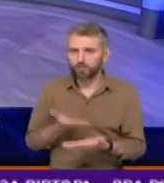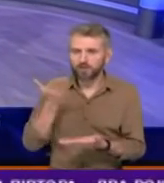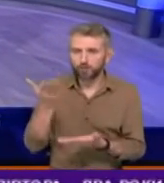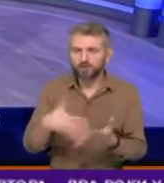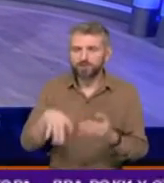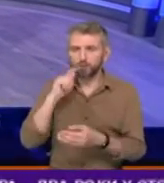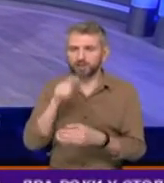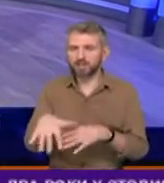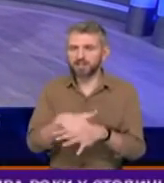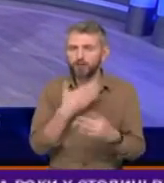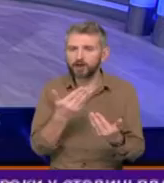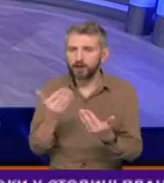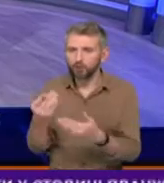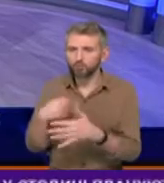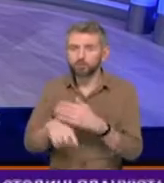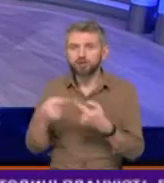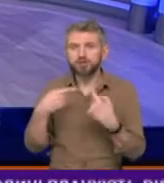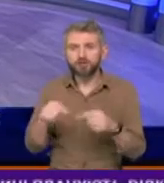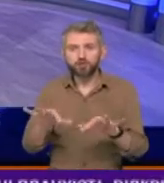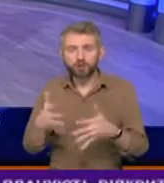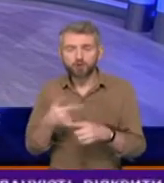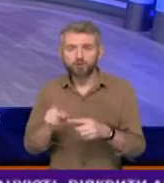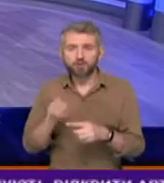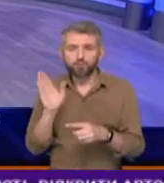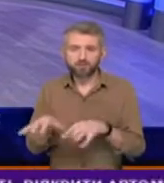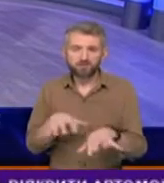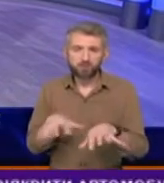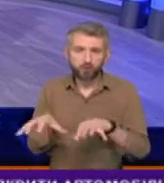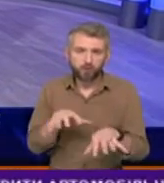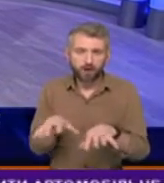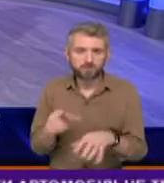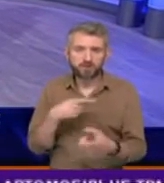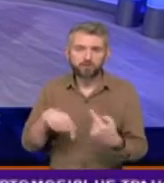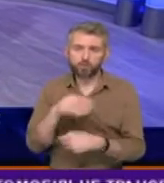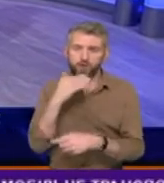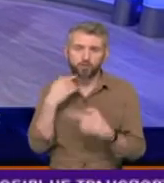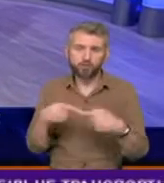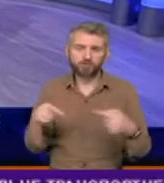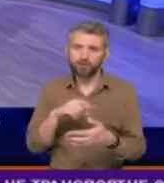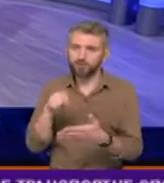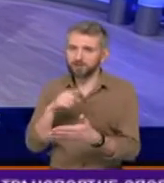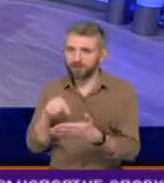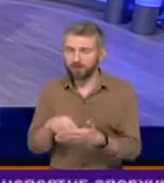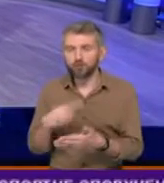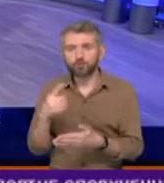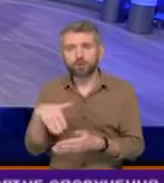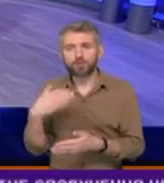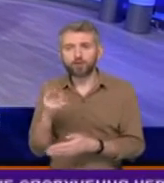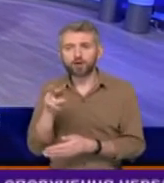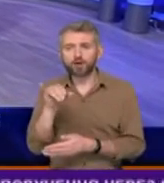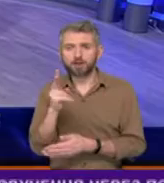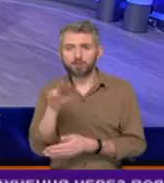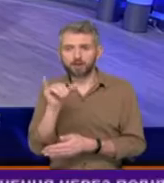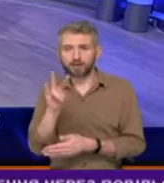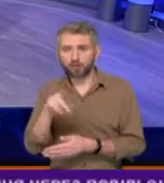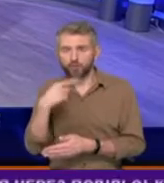український референдум. Тому що в іншому разі це знову ж буде спекуляція, яка навколо багатьох інших питань. Адже з одного боку Клімкін сьогодні говорить, що